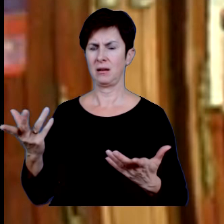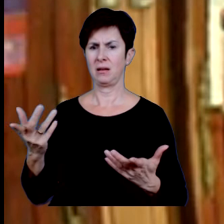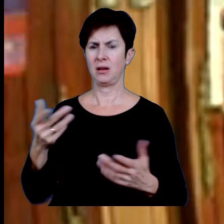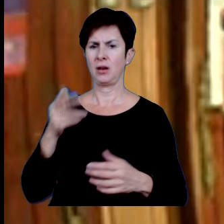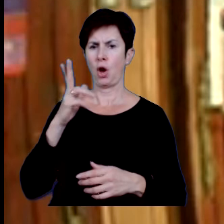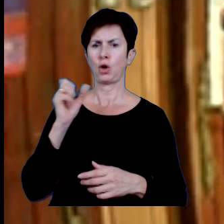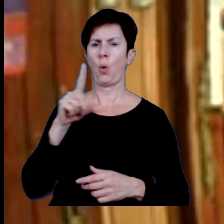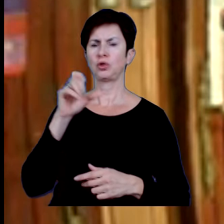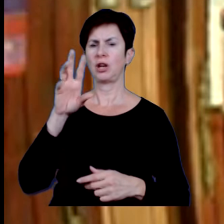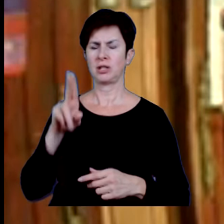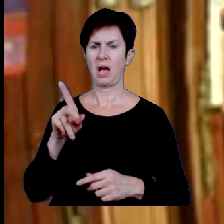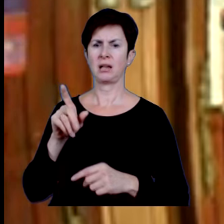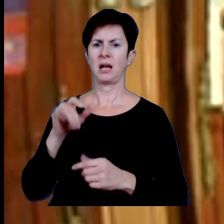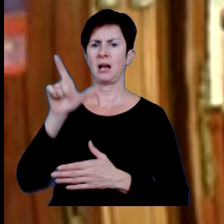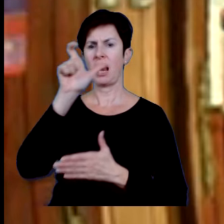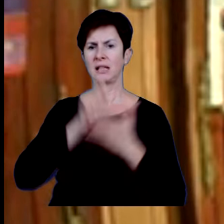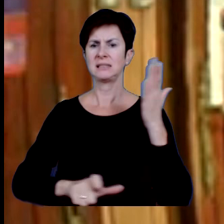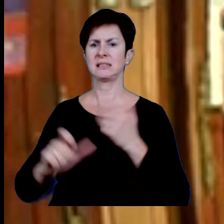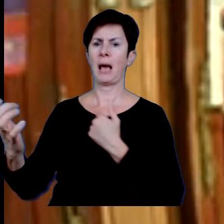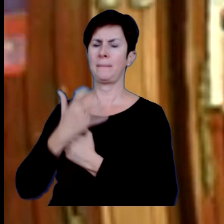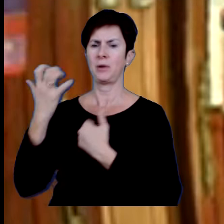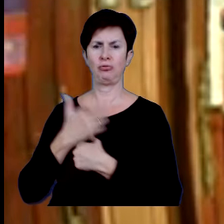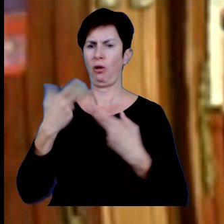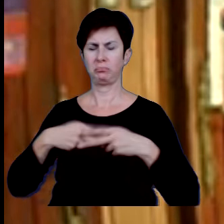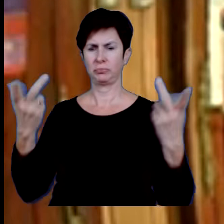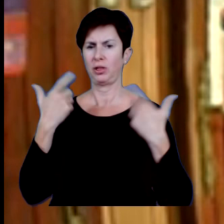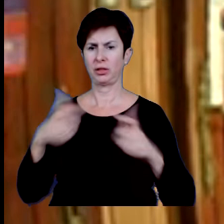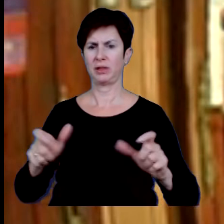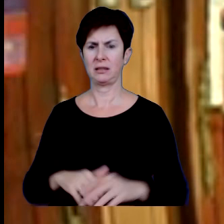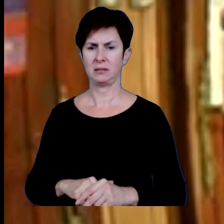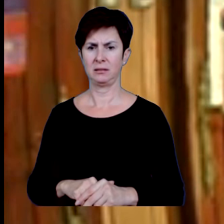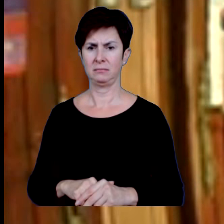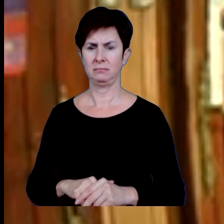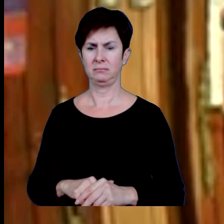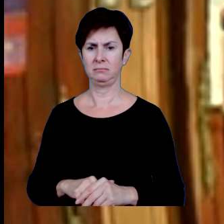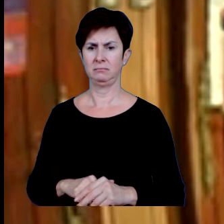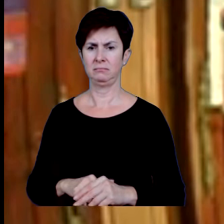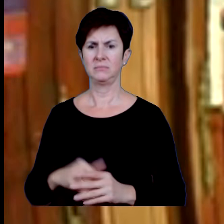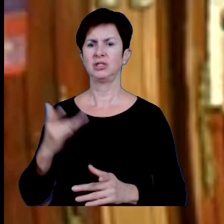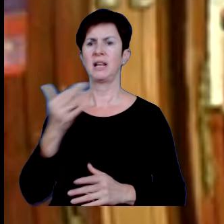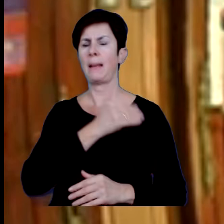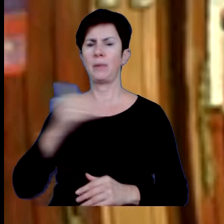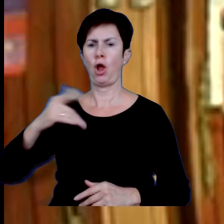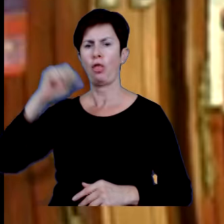importerów nieopublikowana. Swoi byli, nasi byli, importowali. Ile milionów ton przyszło?